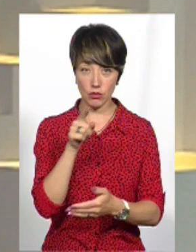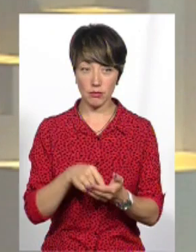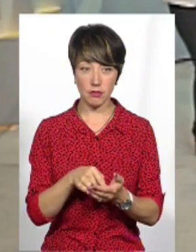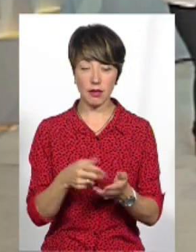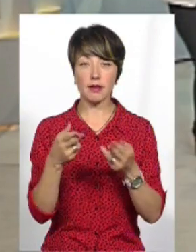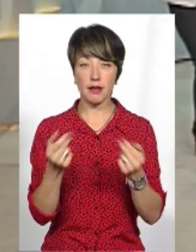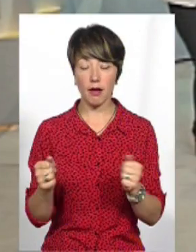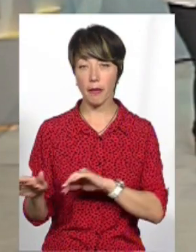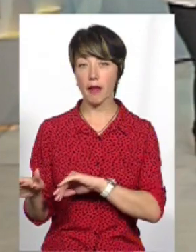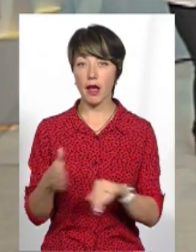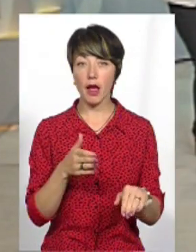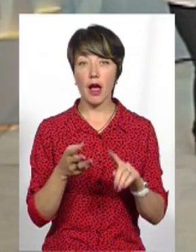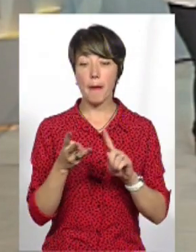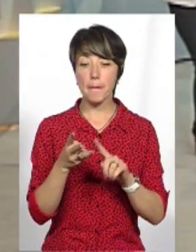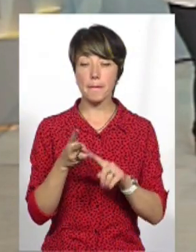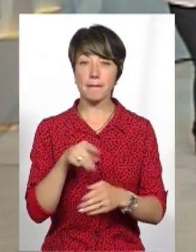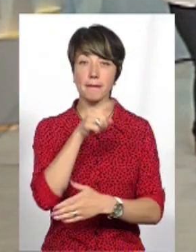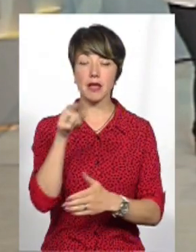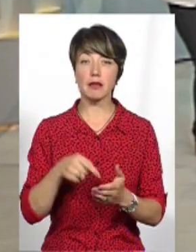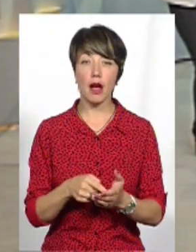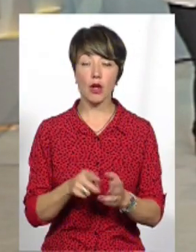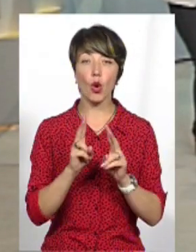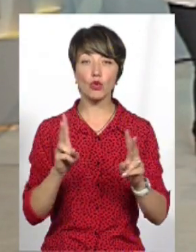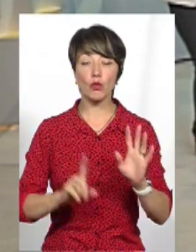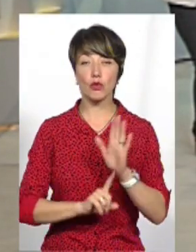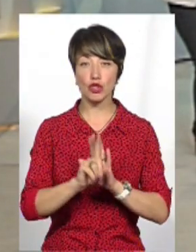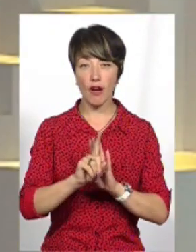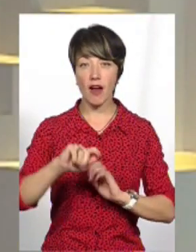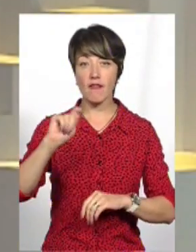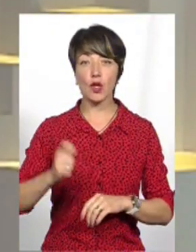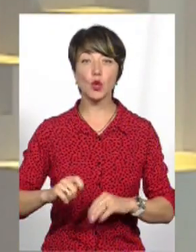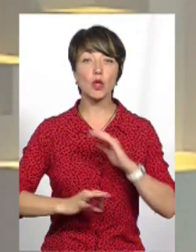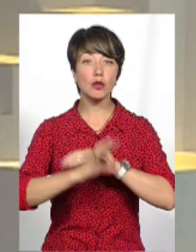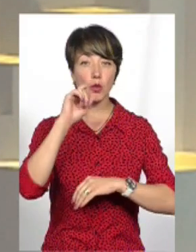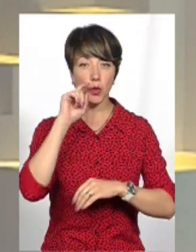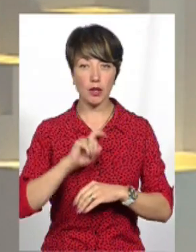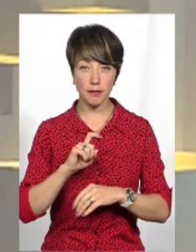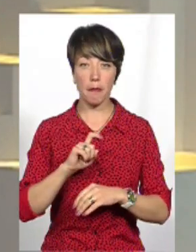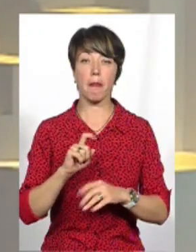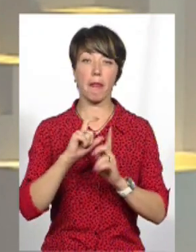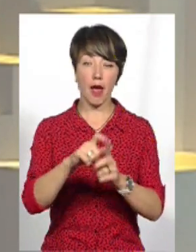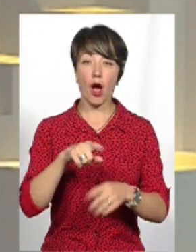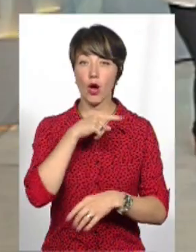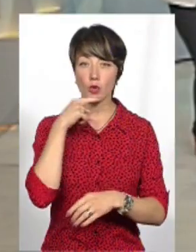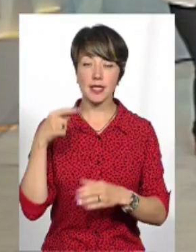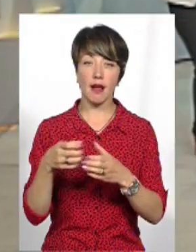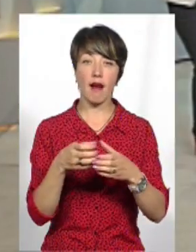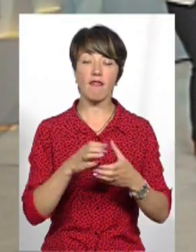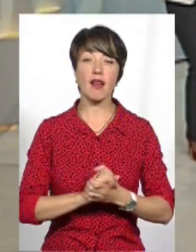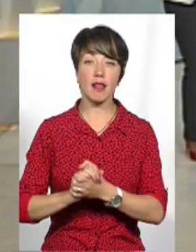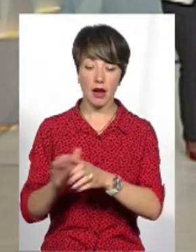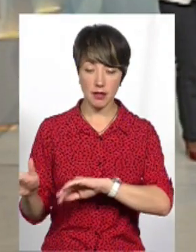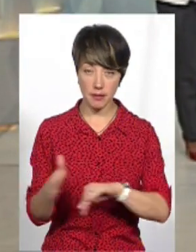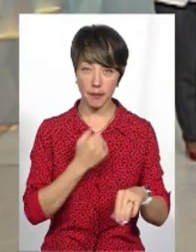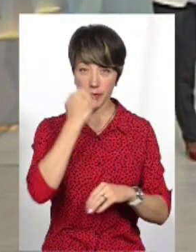Так. Питання спільне для всіх кандидатів. Хто почав війну на сході України? Російська Федерація. Дякую за відповіді у